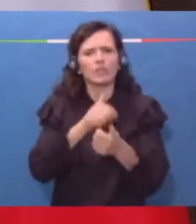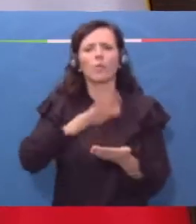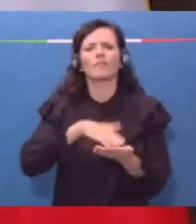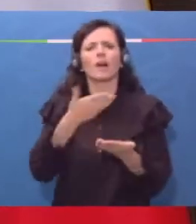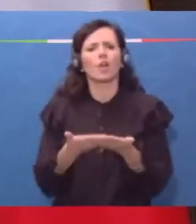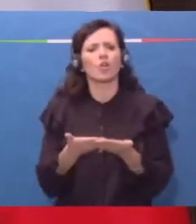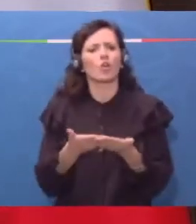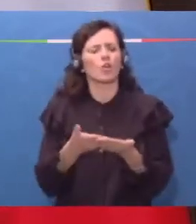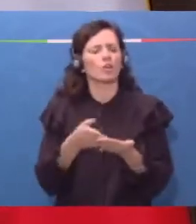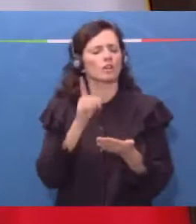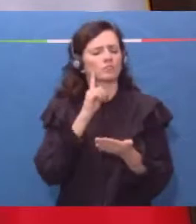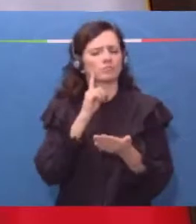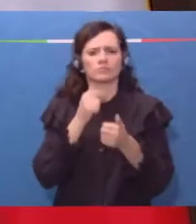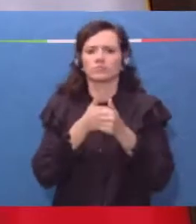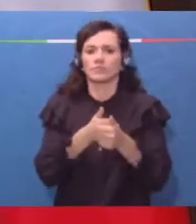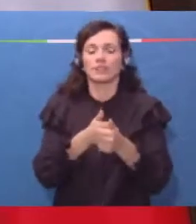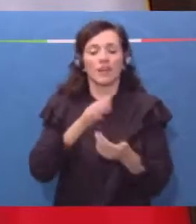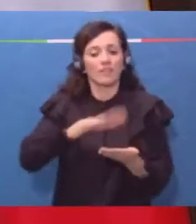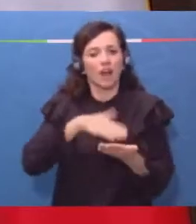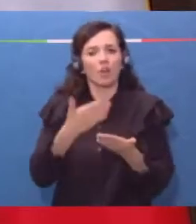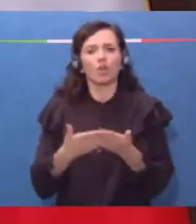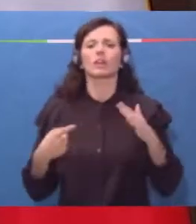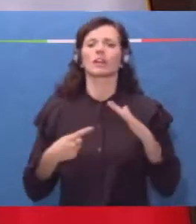sugli stessi valori repubblicani,